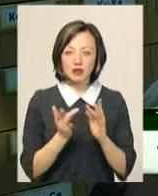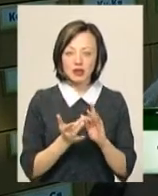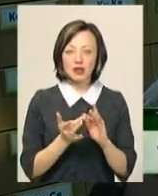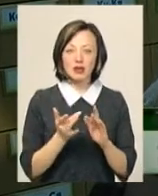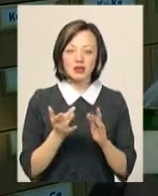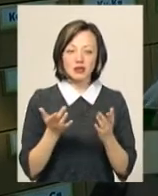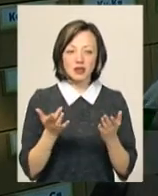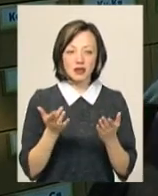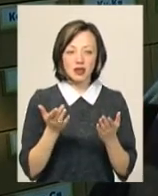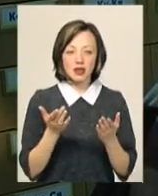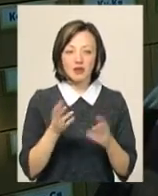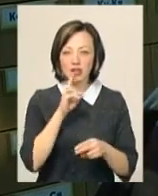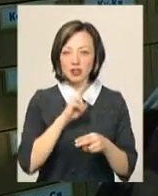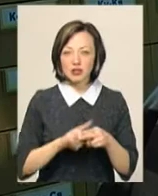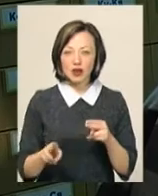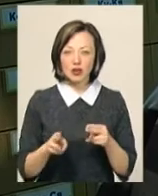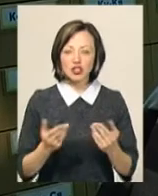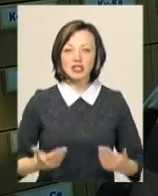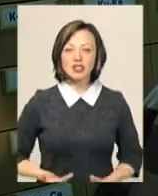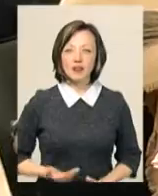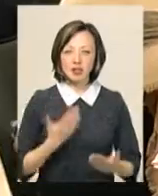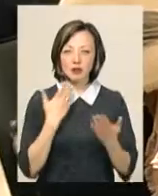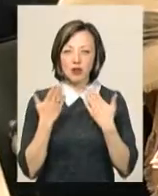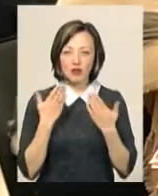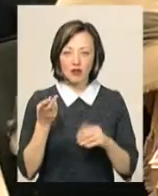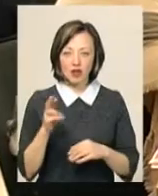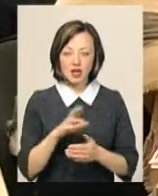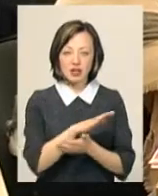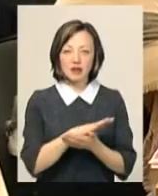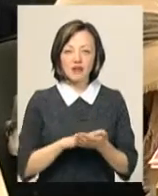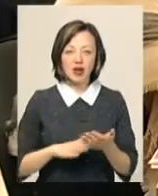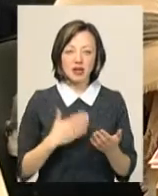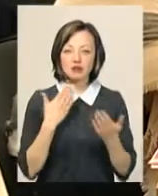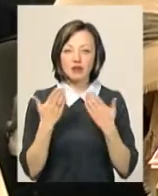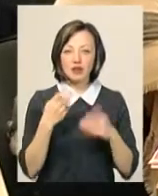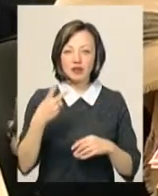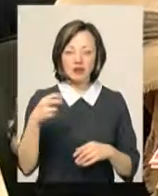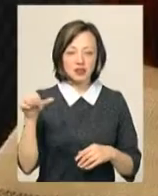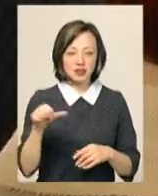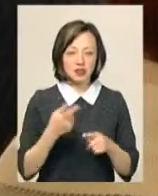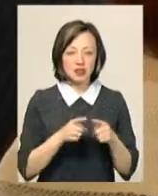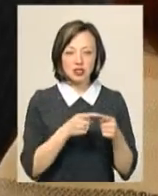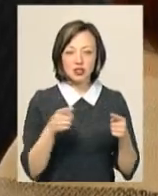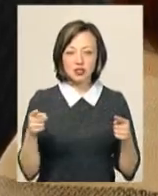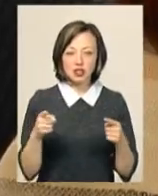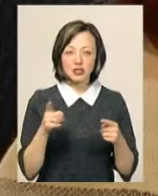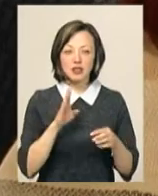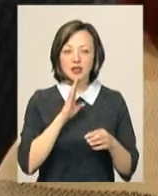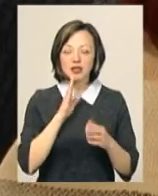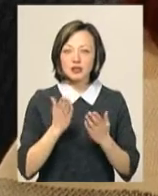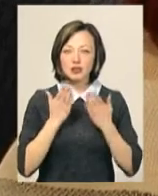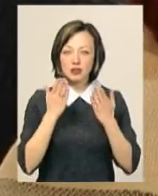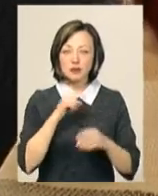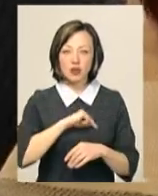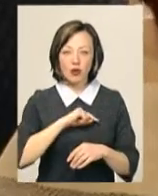десь в інтернеті, і вони втрачають те саме живе спілкування. Тривалість спілкування з живими книгами 20 хвилин. За цей час читачка Наталія Бондар, психолог